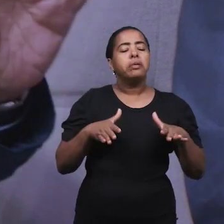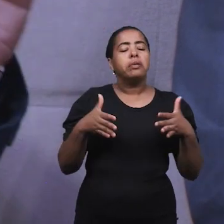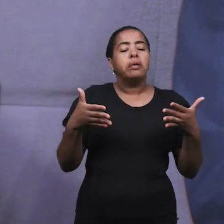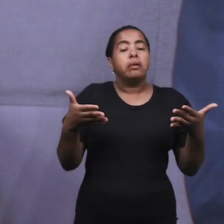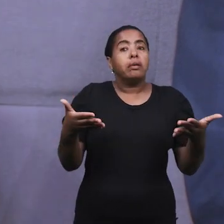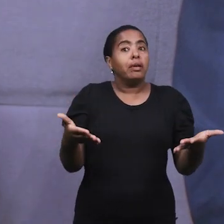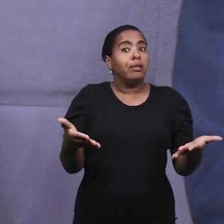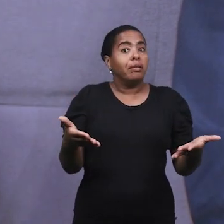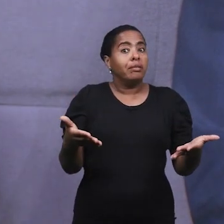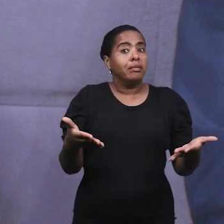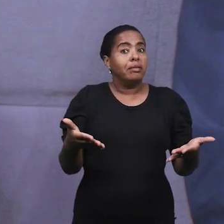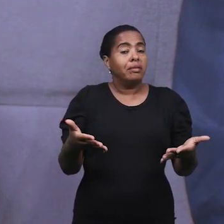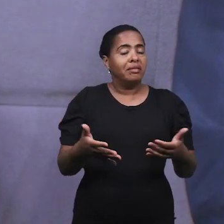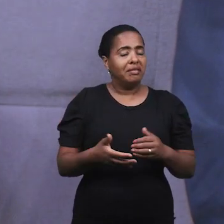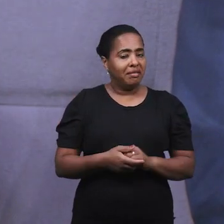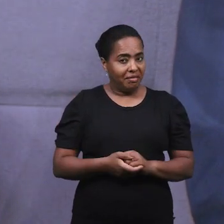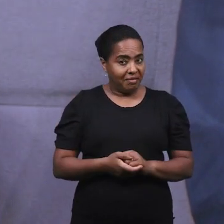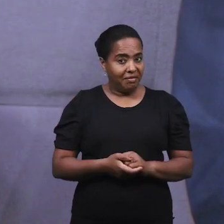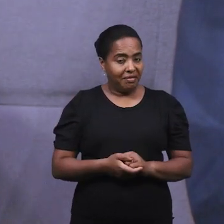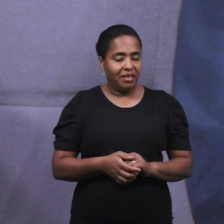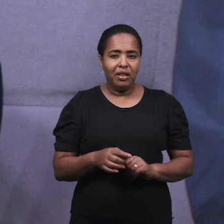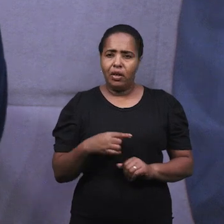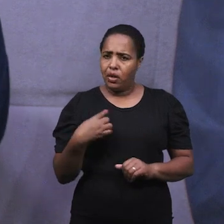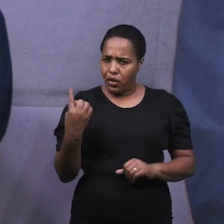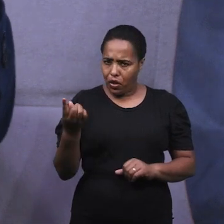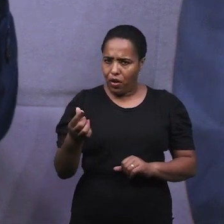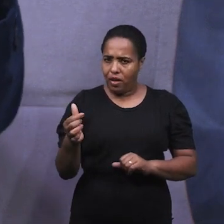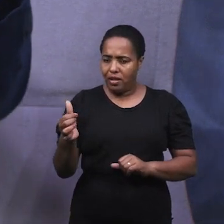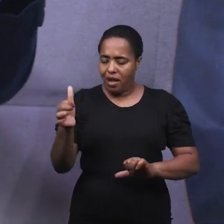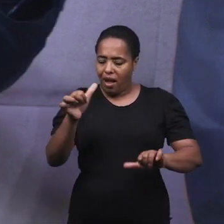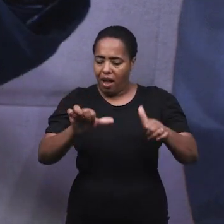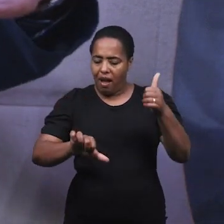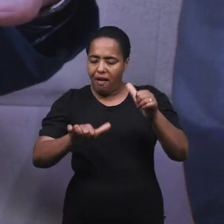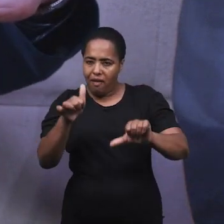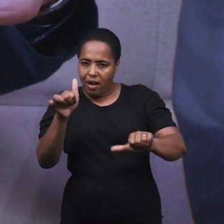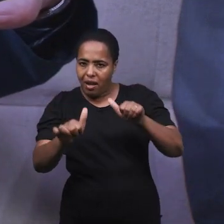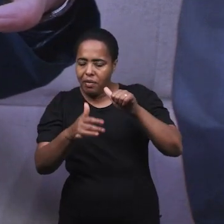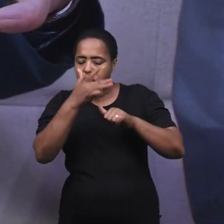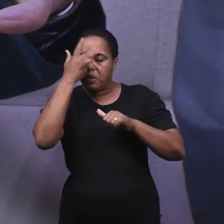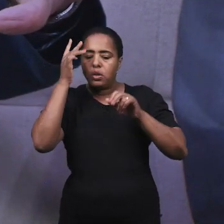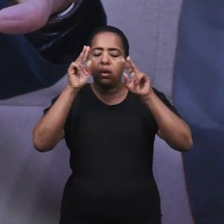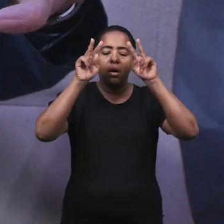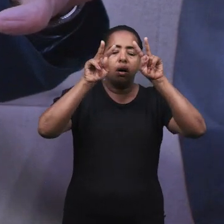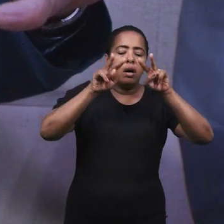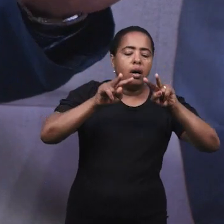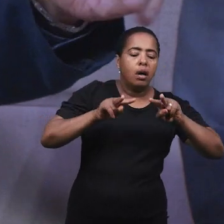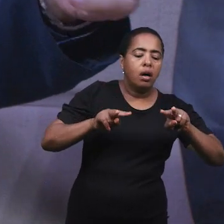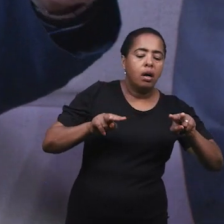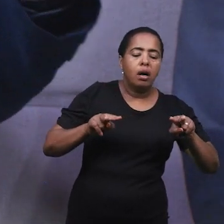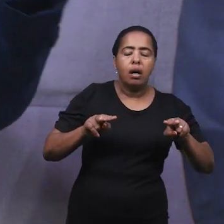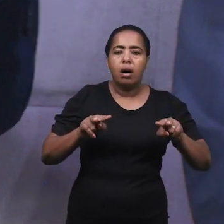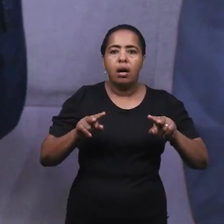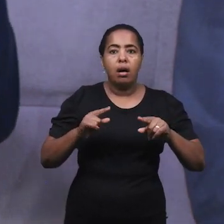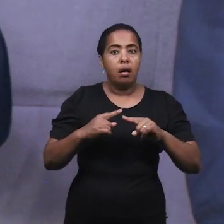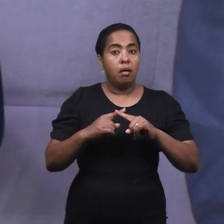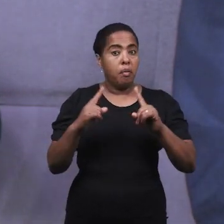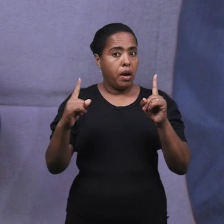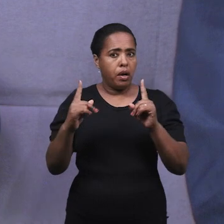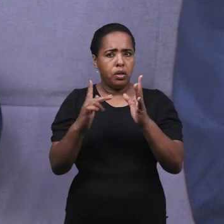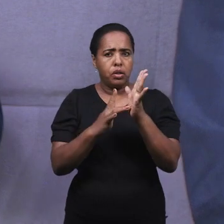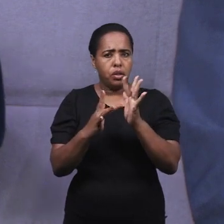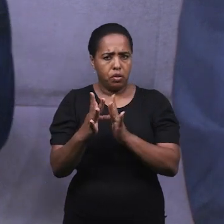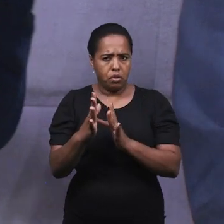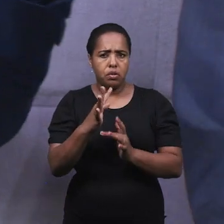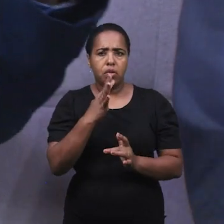Nous évaluons des personnes à l'extérieur. Mais Jésus connaît ce qui se trouve dans mon cœur, dans notre cœur, dans votre